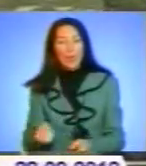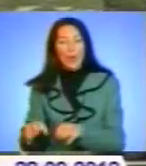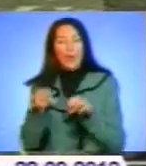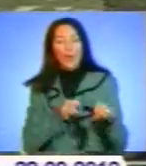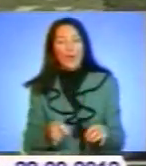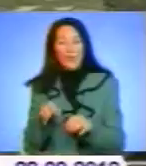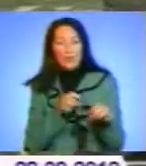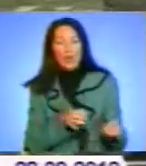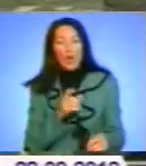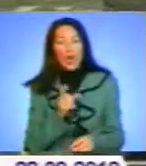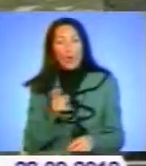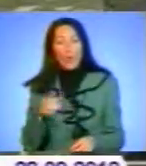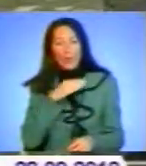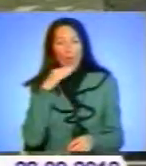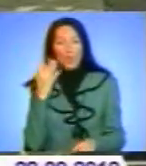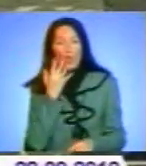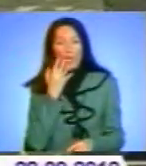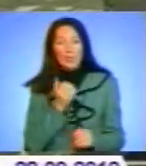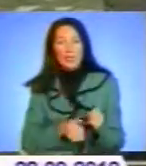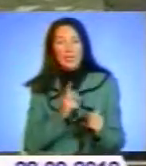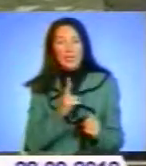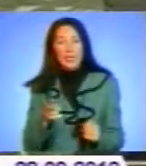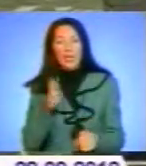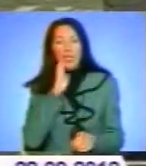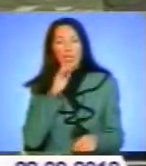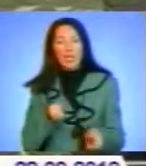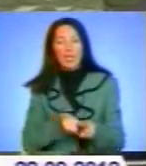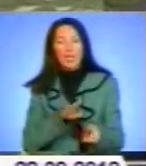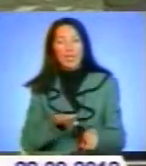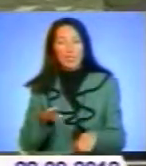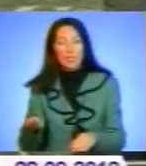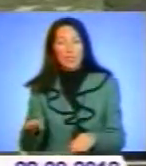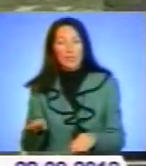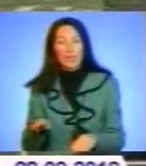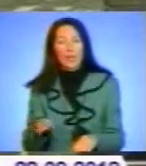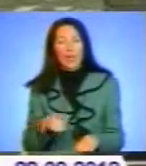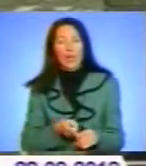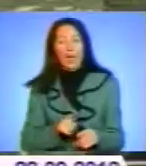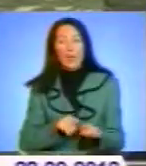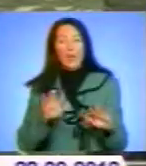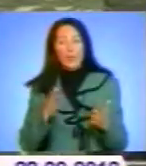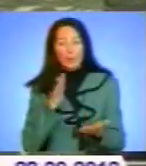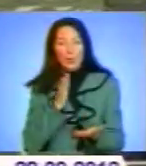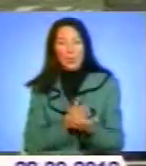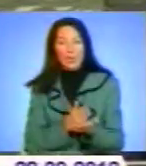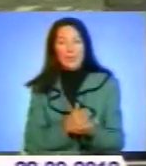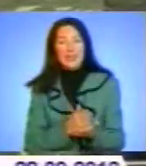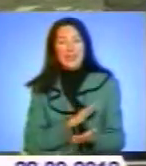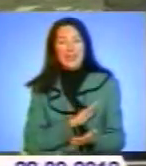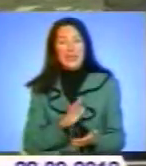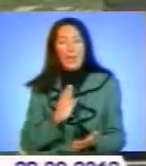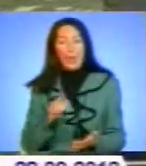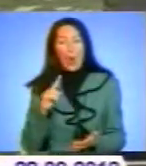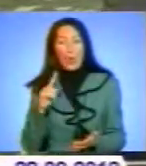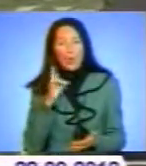національностей, серед яких переважно жінки та діти. В даному випадку йдеться не про